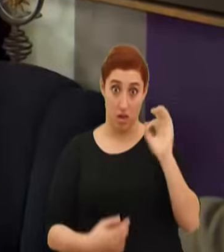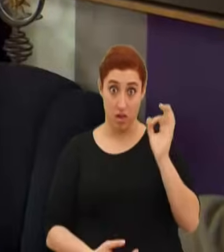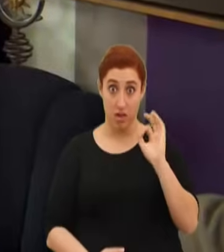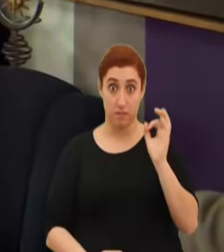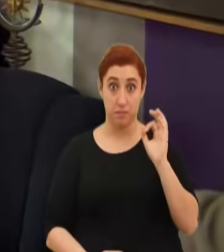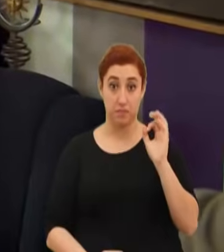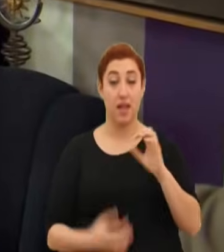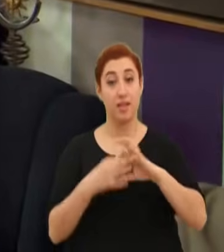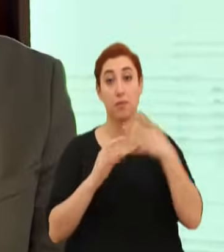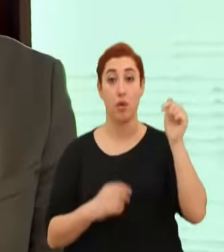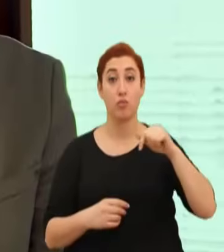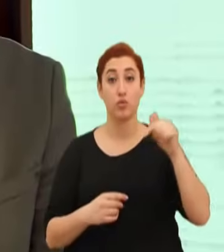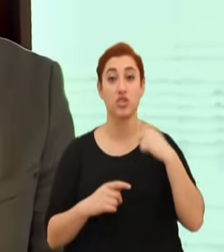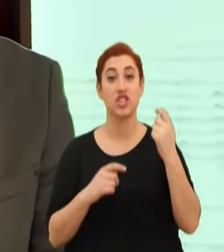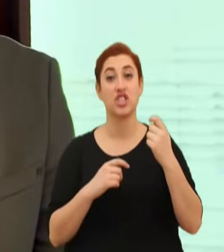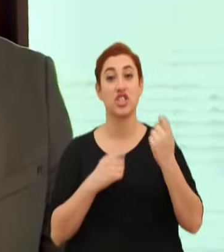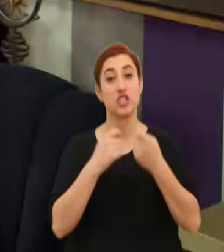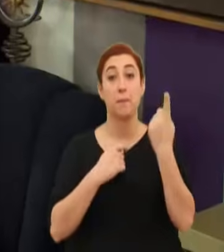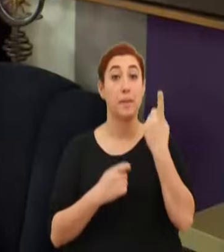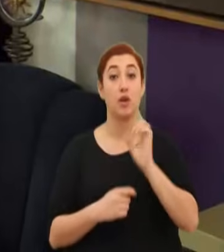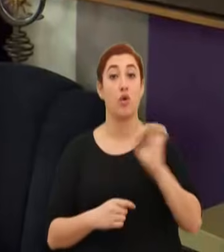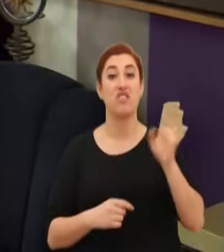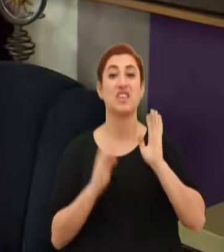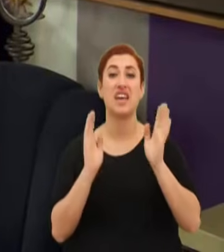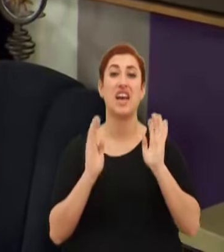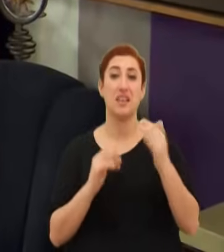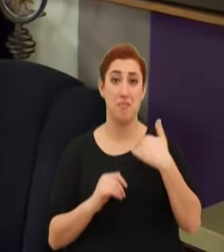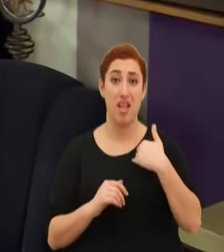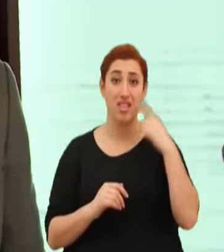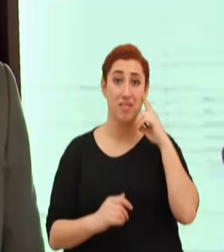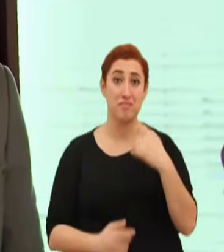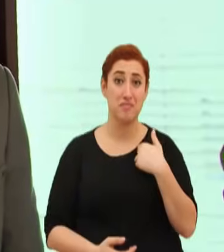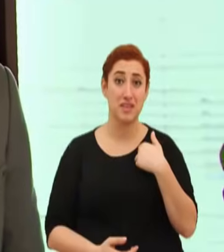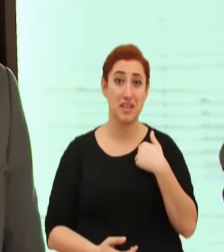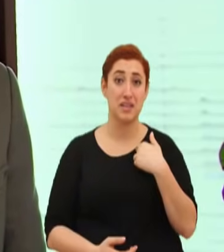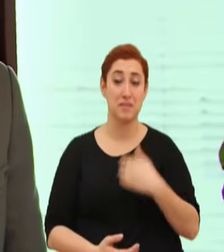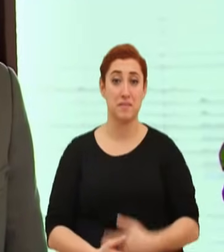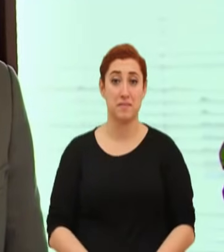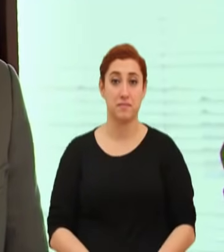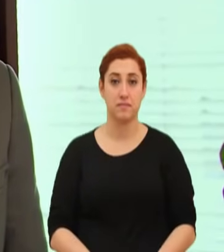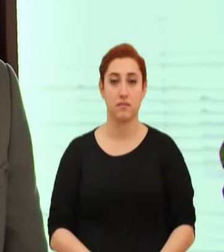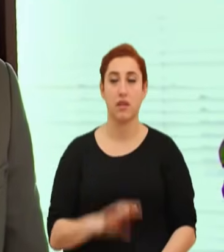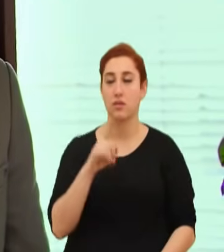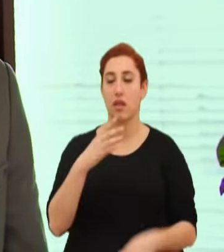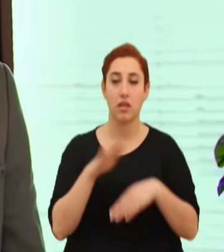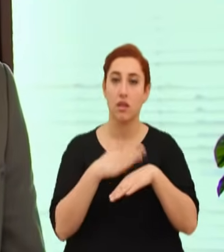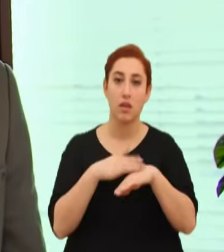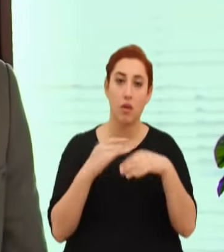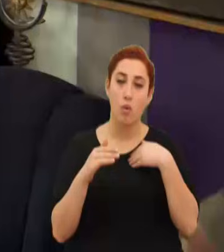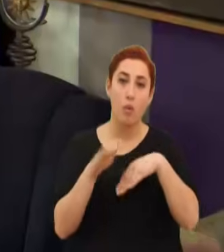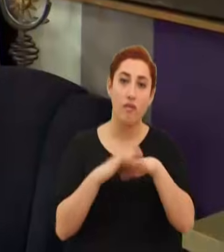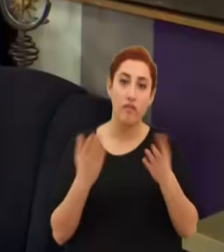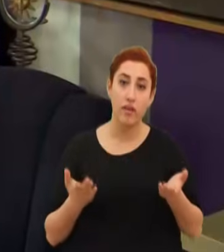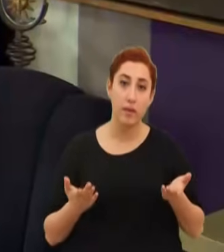mi? Demek ki bugün işten biri kovulacak. Ay ben miyim yoksa o? Ya sen niye kovulasın